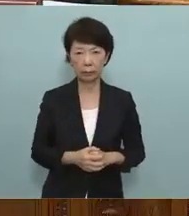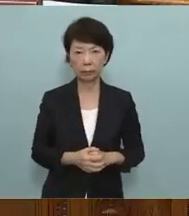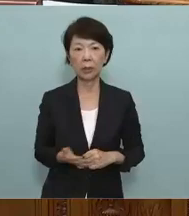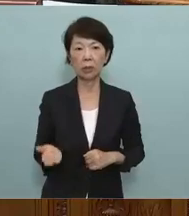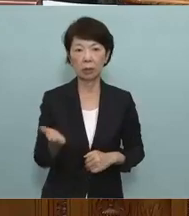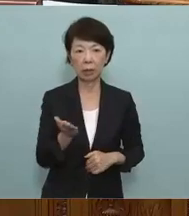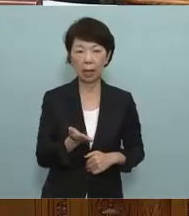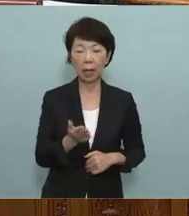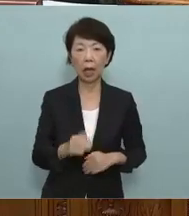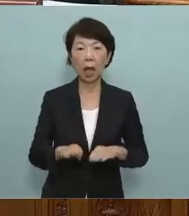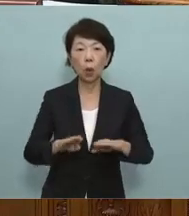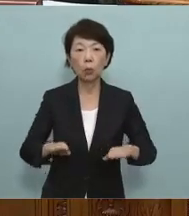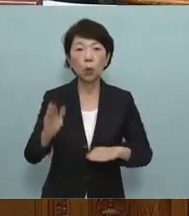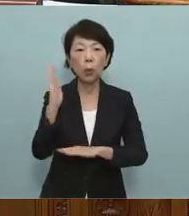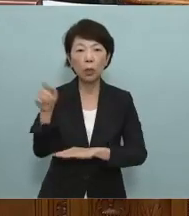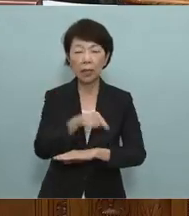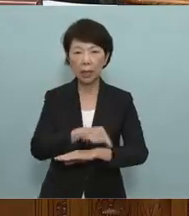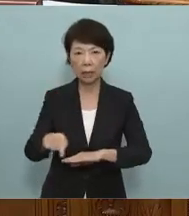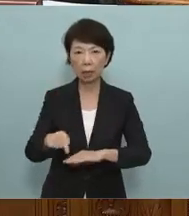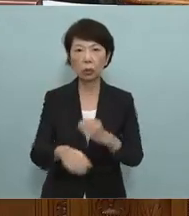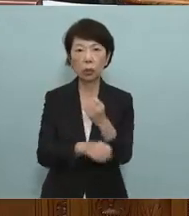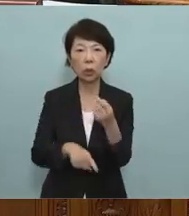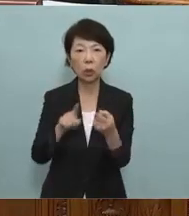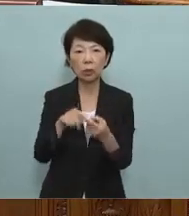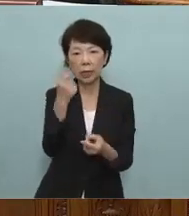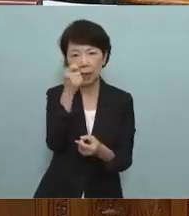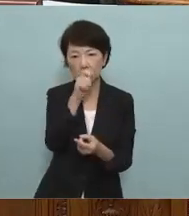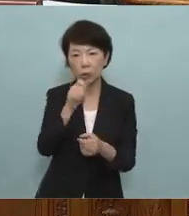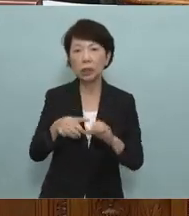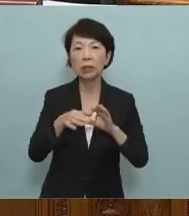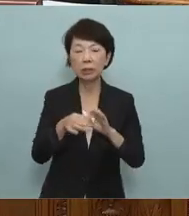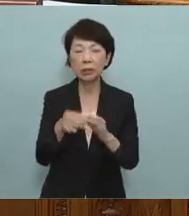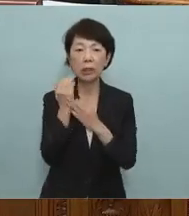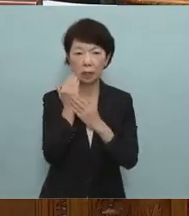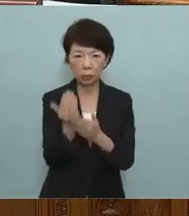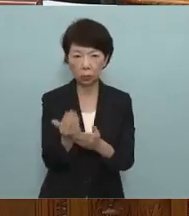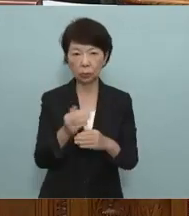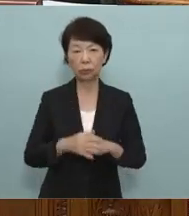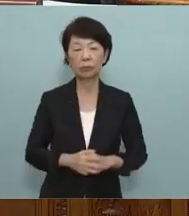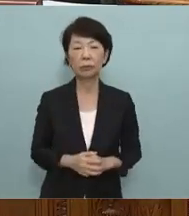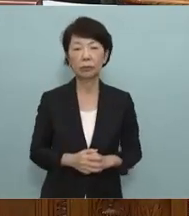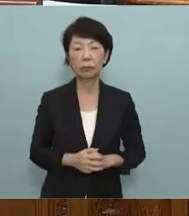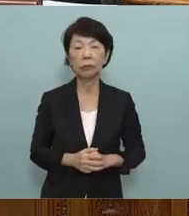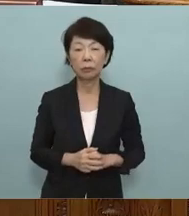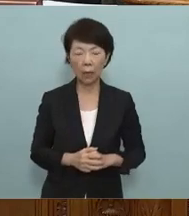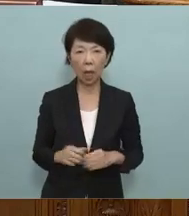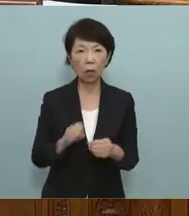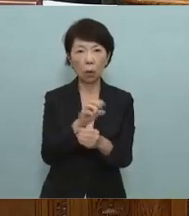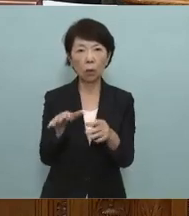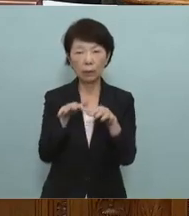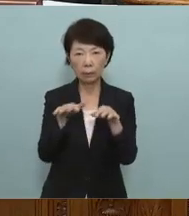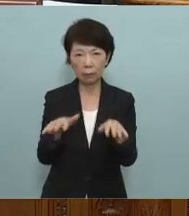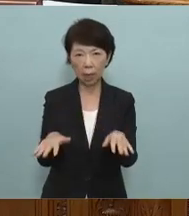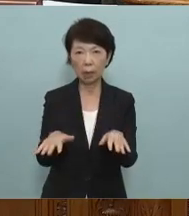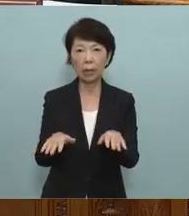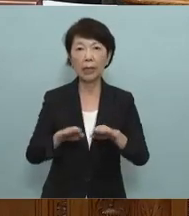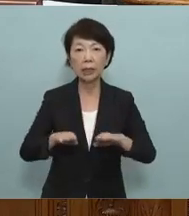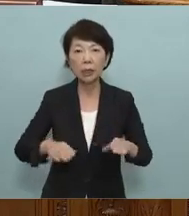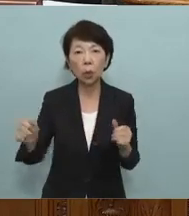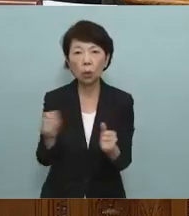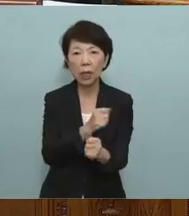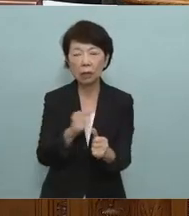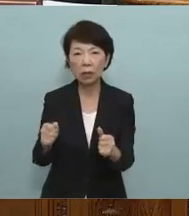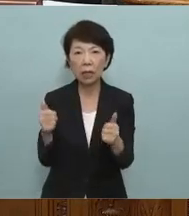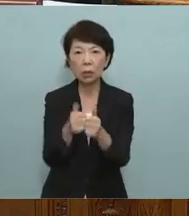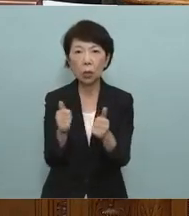続いて、子ども政策の抜本的な充実についてお伺いします。コロナ禍において、児童虐待の